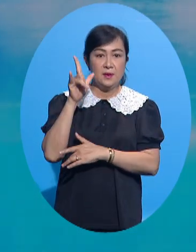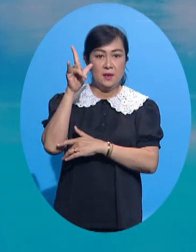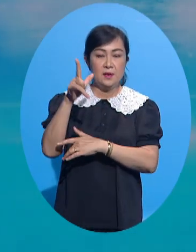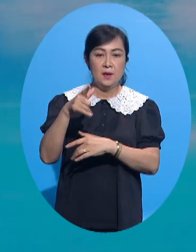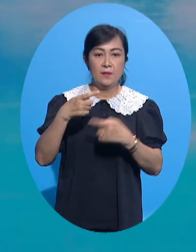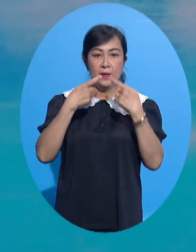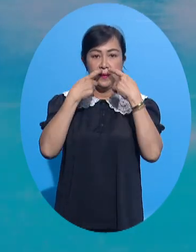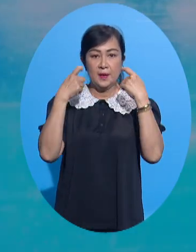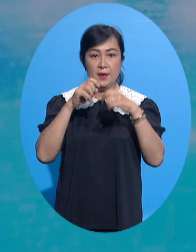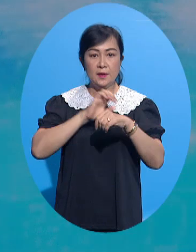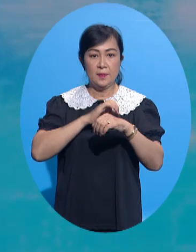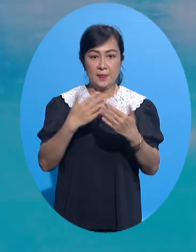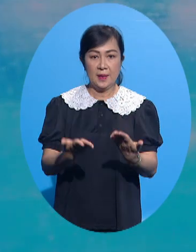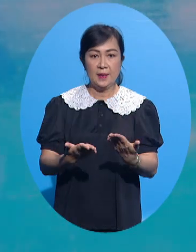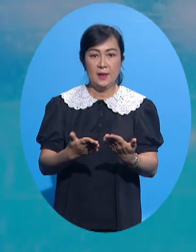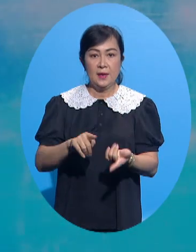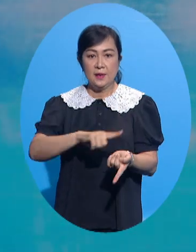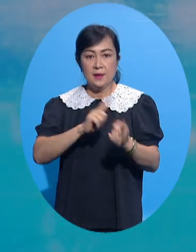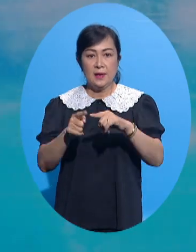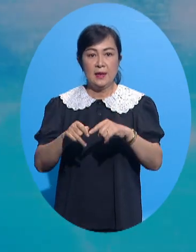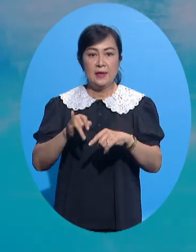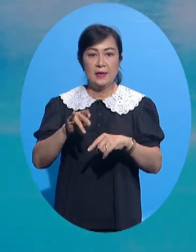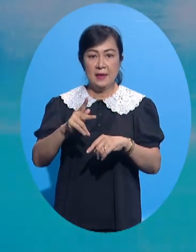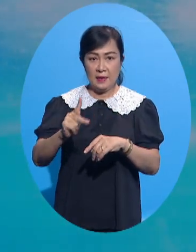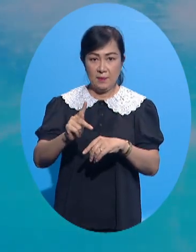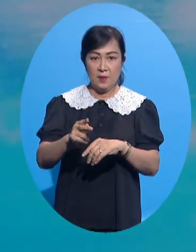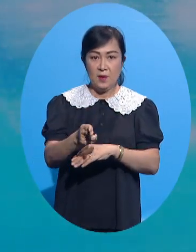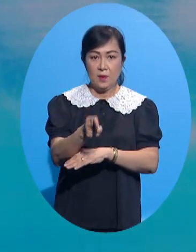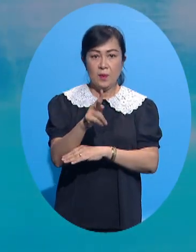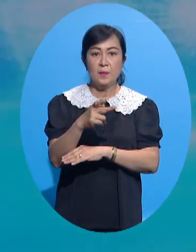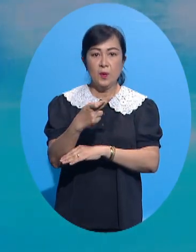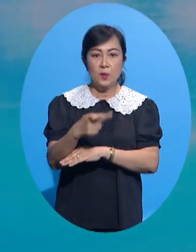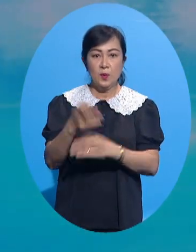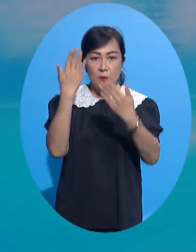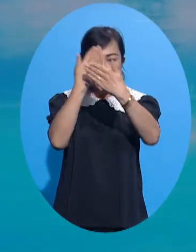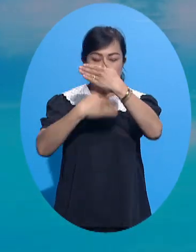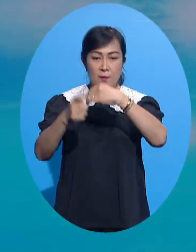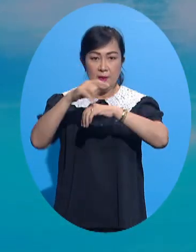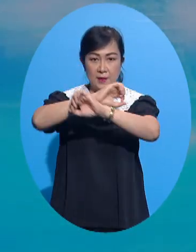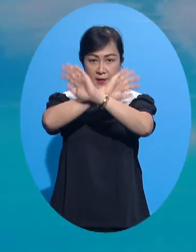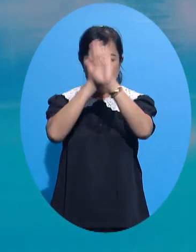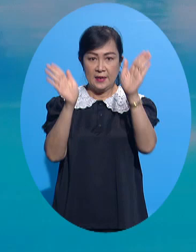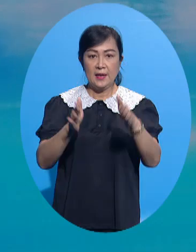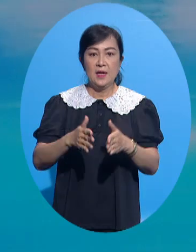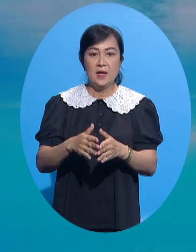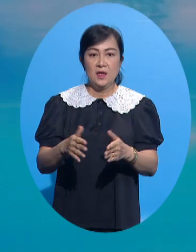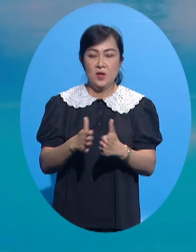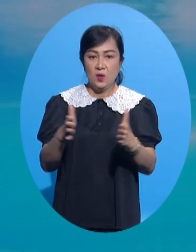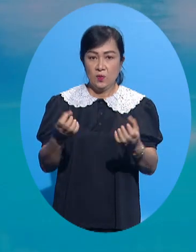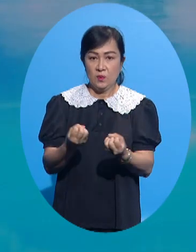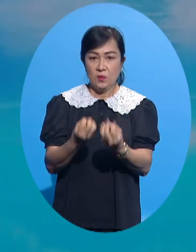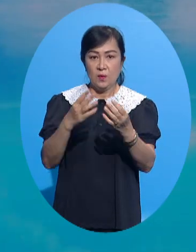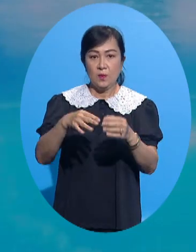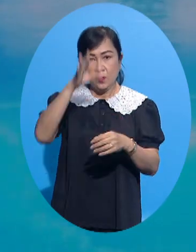tên lửa vào lãnh thổ Israel trong sáng sớm hôm nay. Và ở chiều ngược lại thì IDF không kích Beirut suốt đêm đến rạng sáng, gây ra nhiều vụ nổ